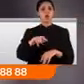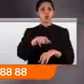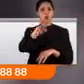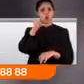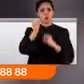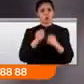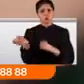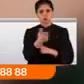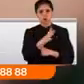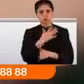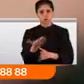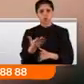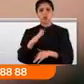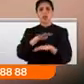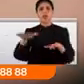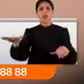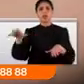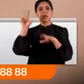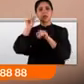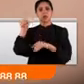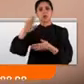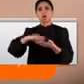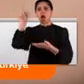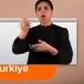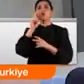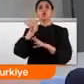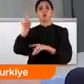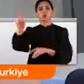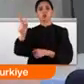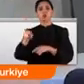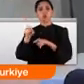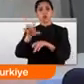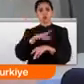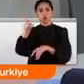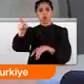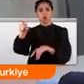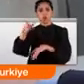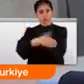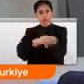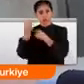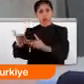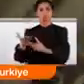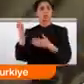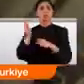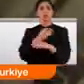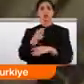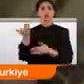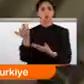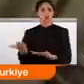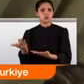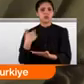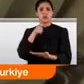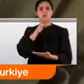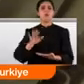geçiyorlar. Yerde yatıyor rahmetli arkadaşım, onu görmüyorlar, çocukları kovalıyorlar. Adam orada yatıyor, adama gelin yardım edin, niye koşuyorsunuz ki bir daha? Benim oğlum